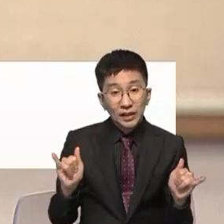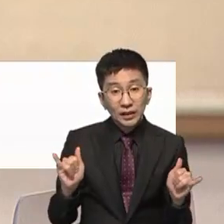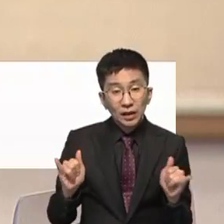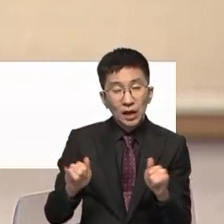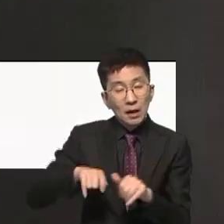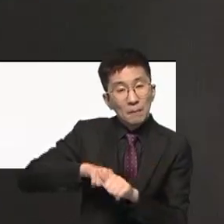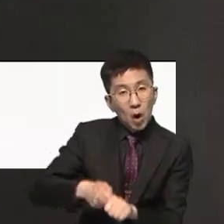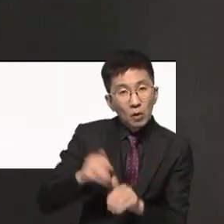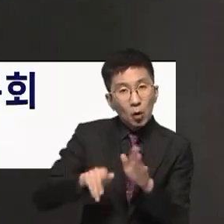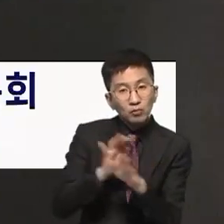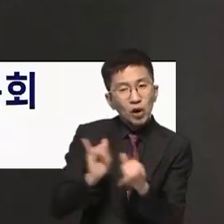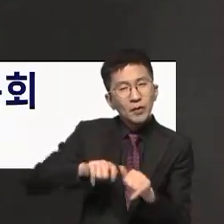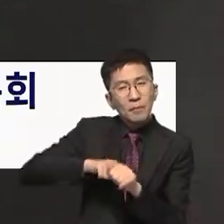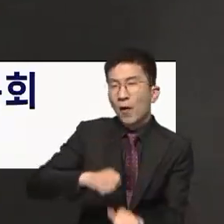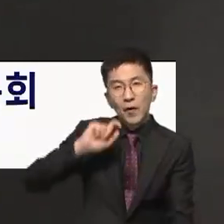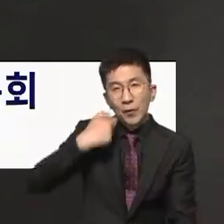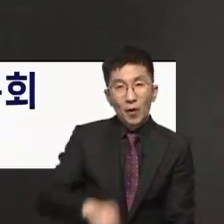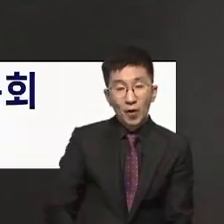어렵게 하고